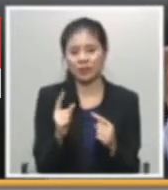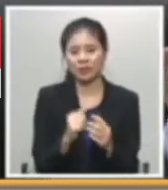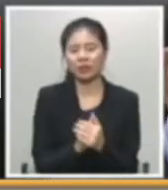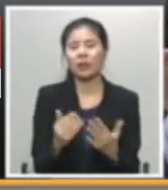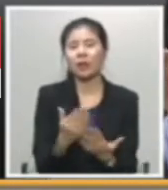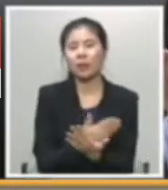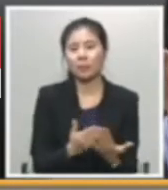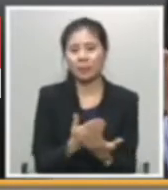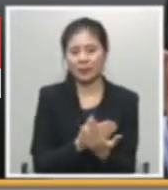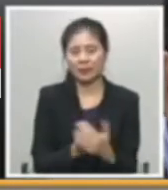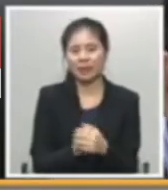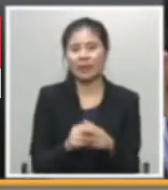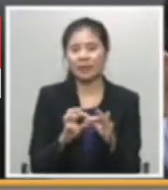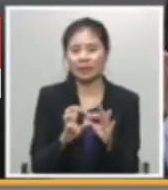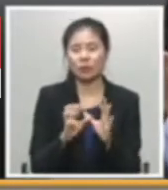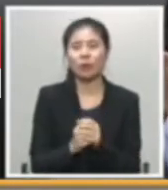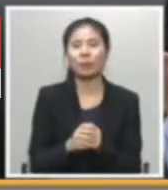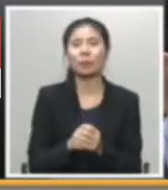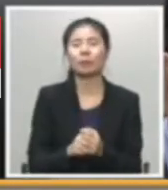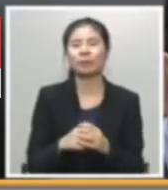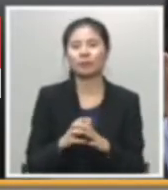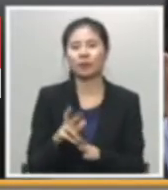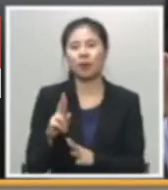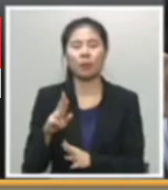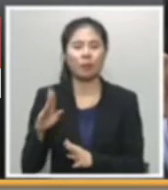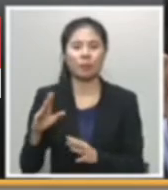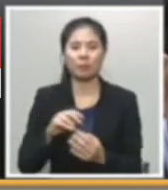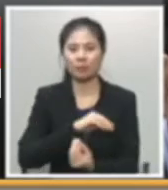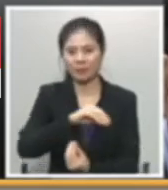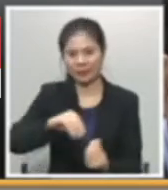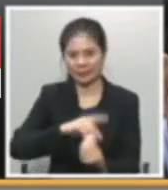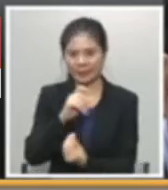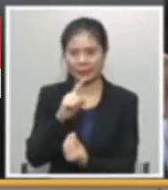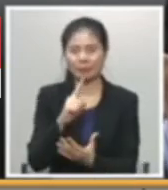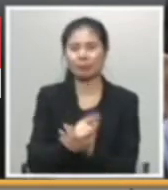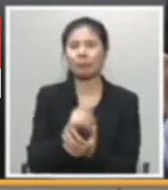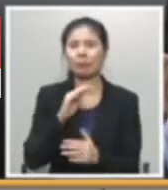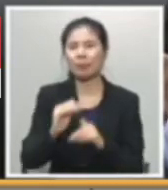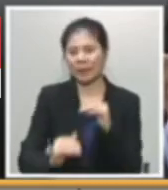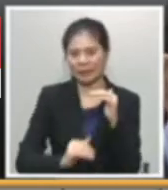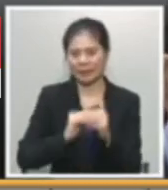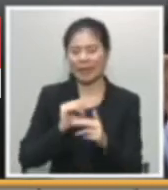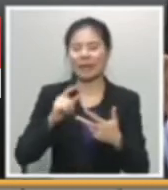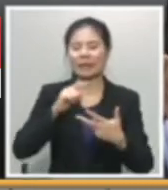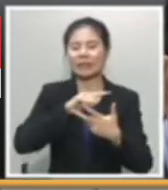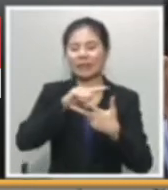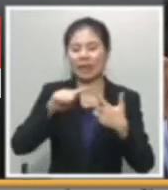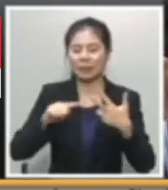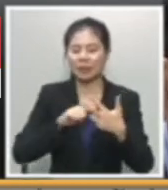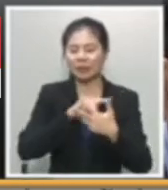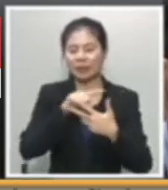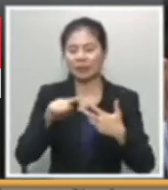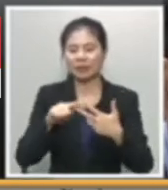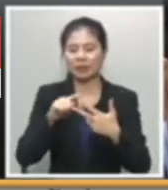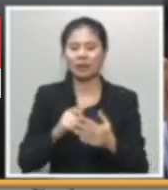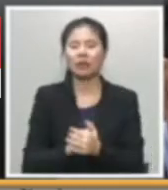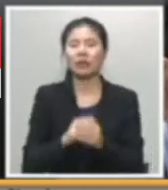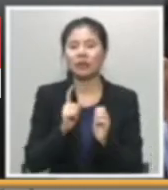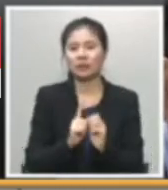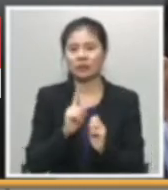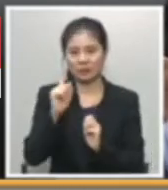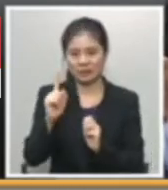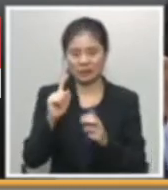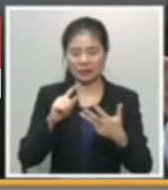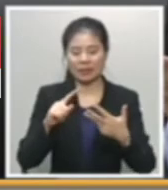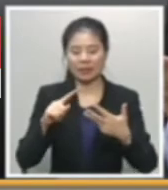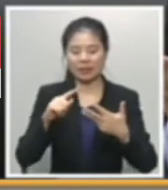าควบคู่กับฟันเฟืองอีก3ตัวที่ผมได้กล่าวถึงเบื้องต้นฟันเฟืองตัวแรกที่ผมอยากจะ